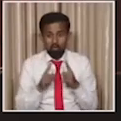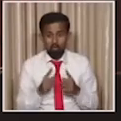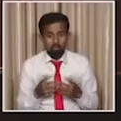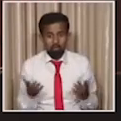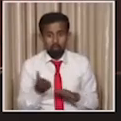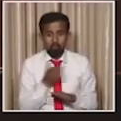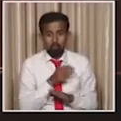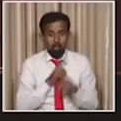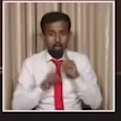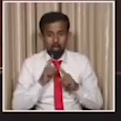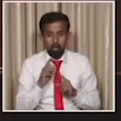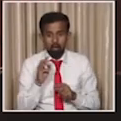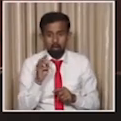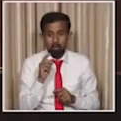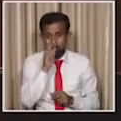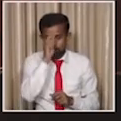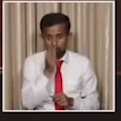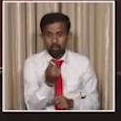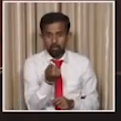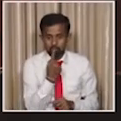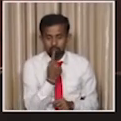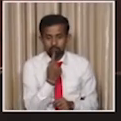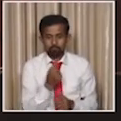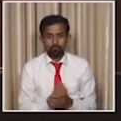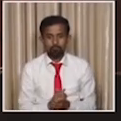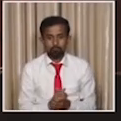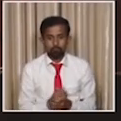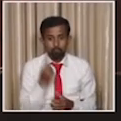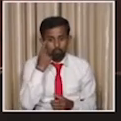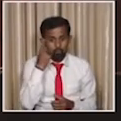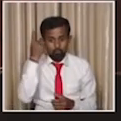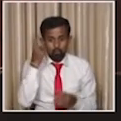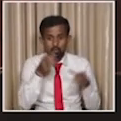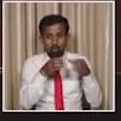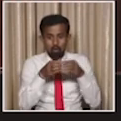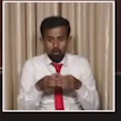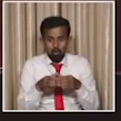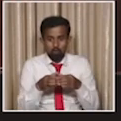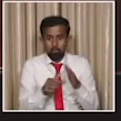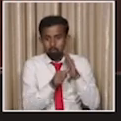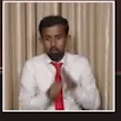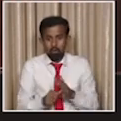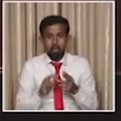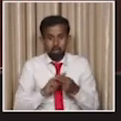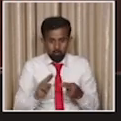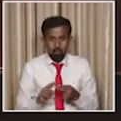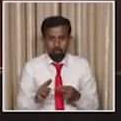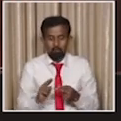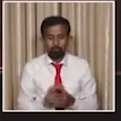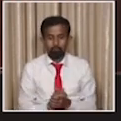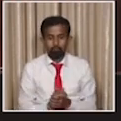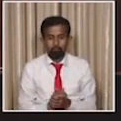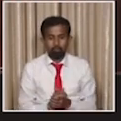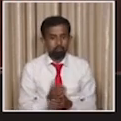මට කලින් කතා කරපු ගරු මන්ත්‍රීතුමා කිව්වා මේ ඒ බුද්ධි අංශ අගෞරවයට පත් කරන්න එපා කියලා. එහෙම